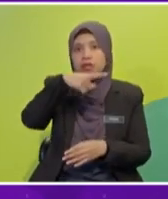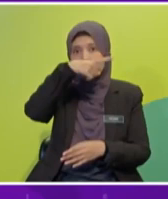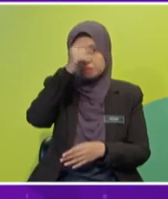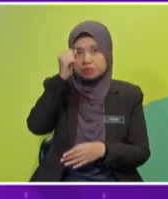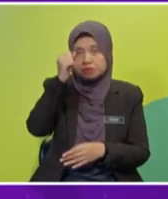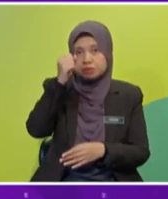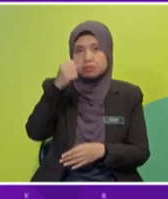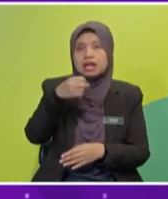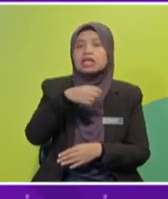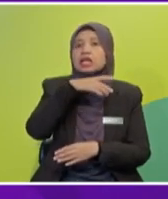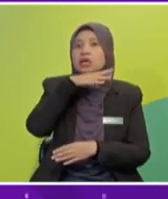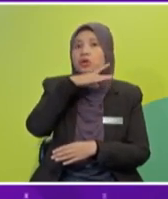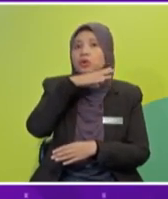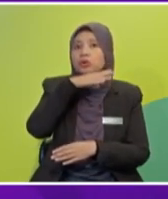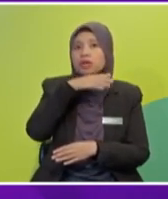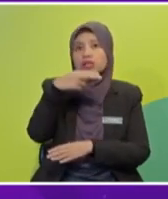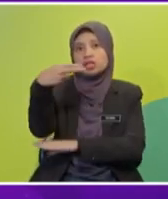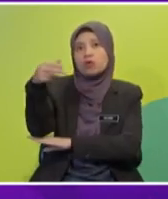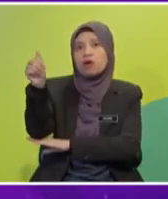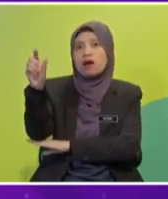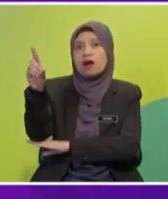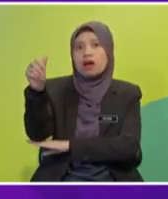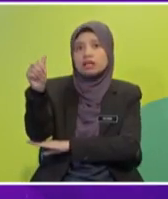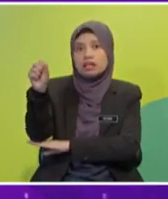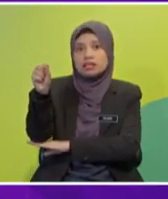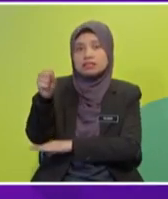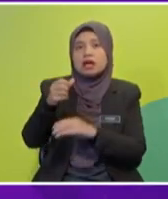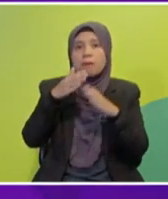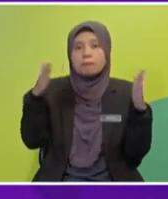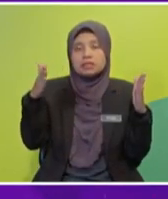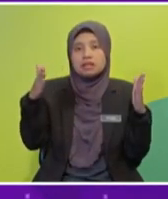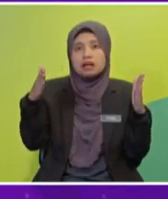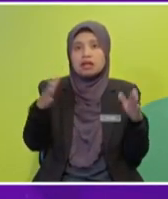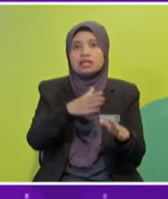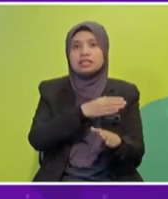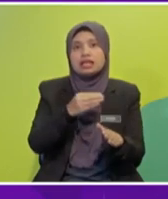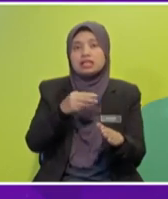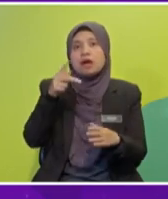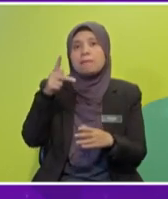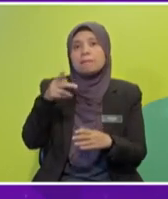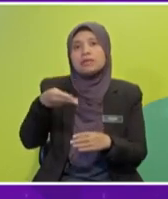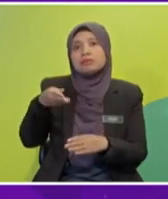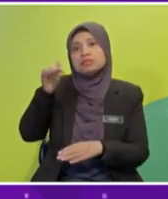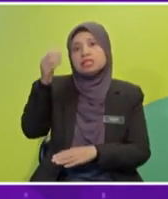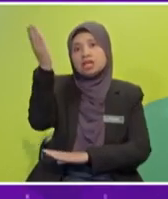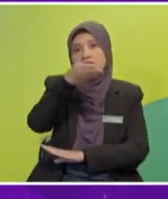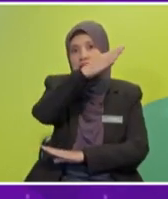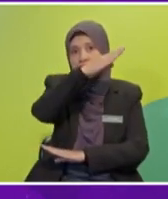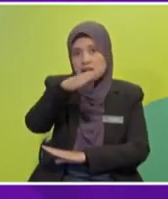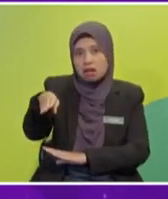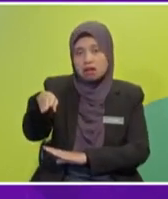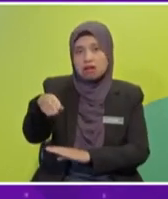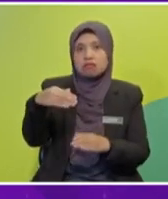berhadas besar. Dan seterusnya, menerangkan perkara-perkara yang dilarang ketika kita berhadas besar.